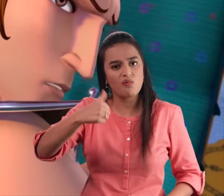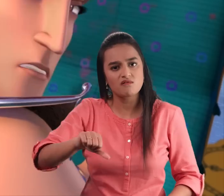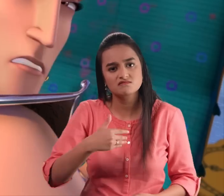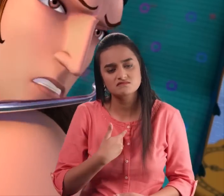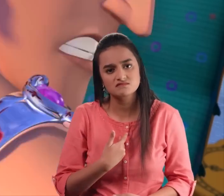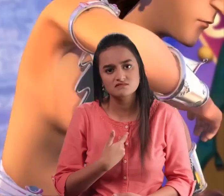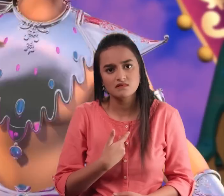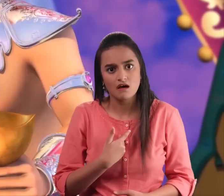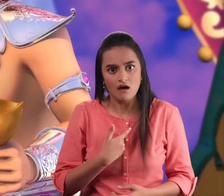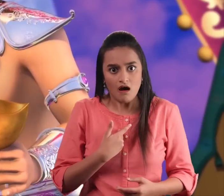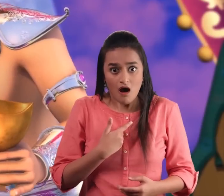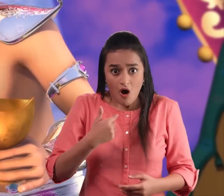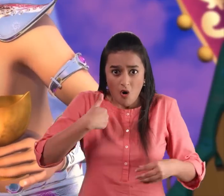पाए।